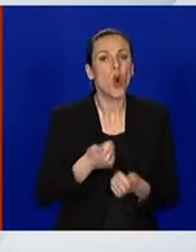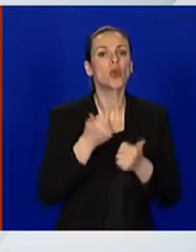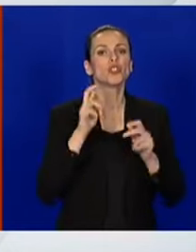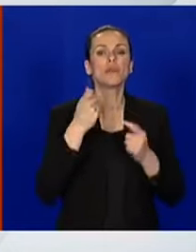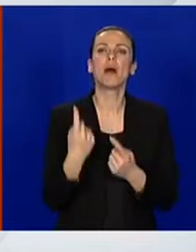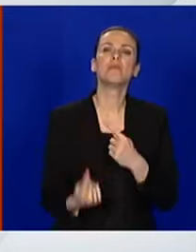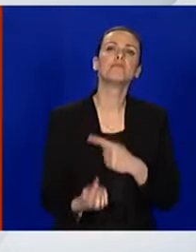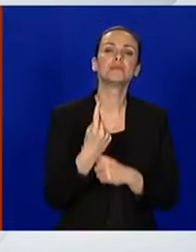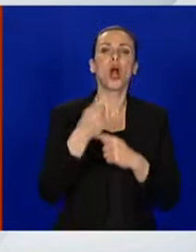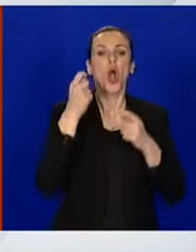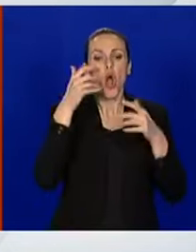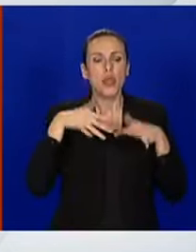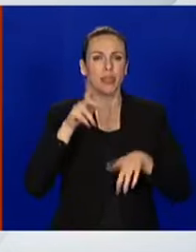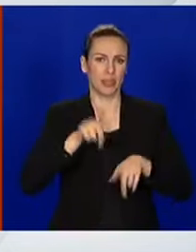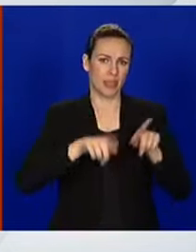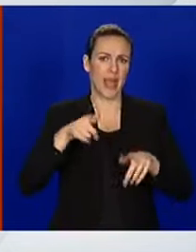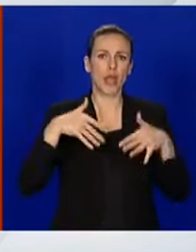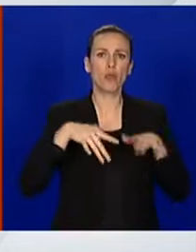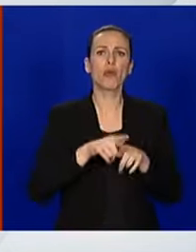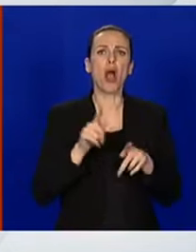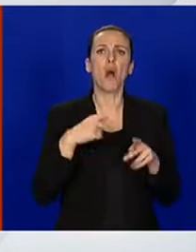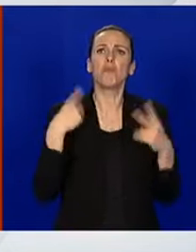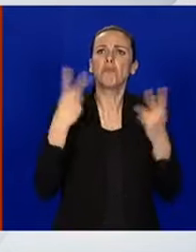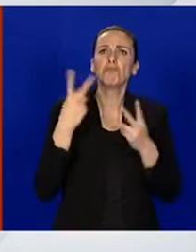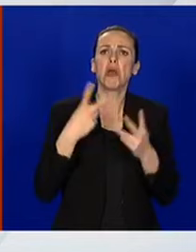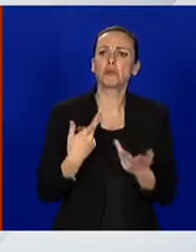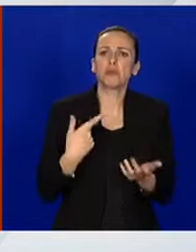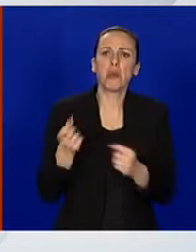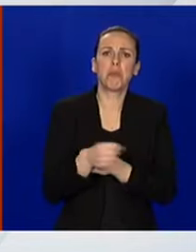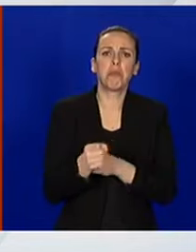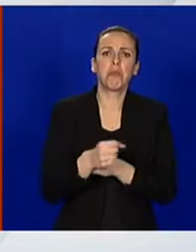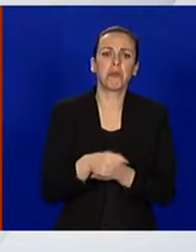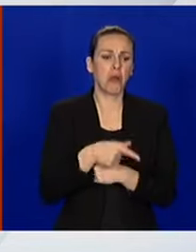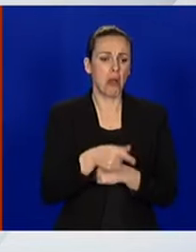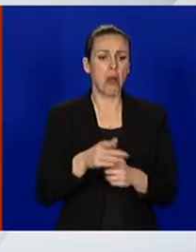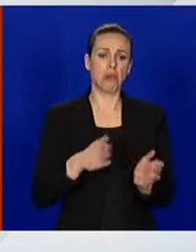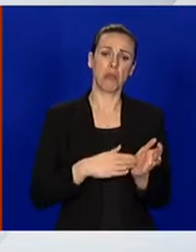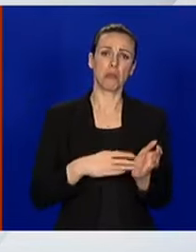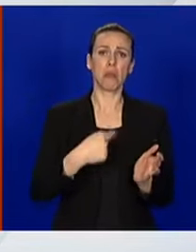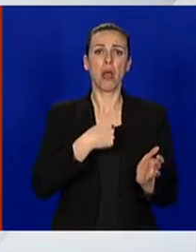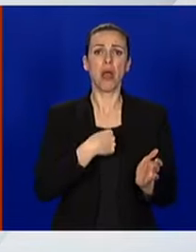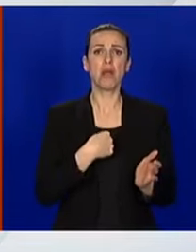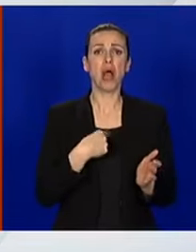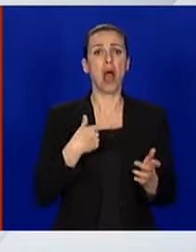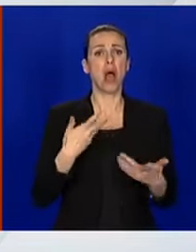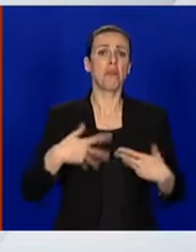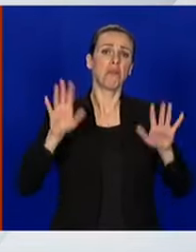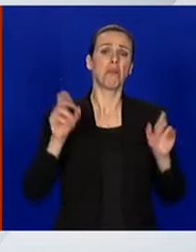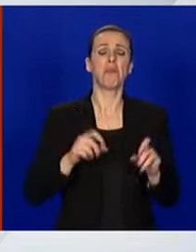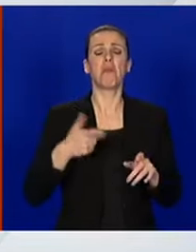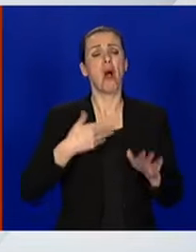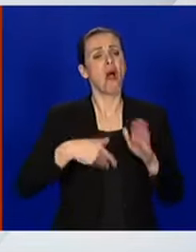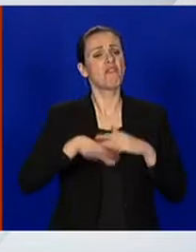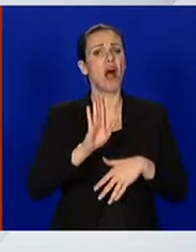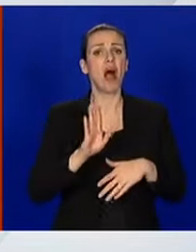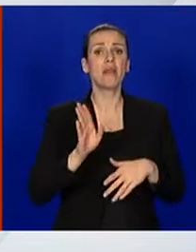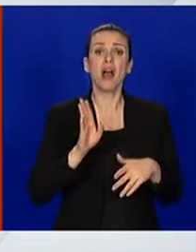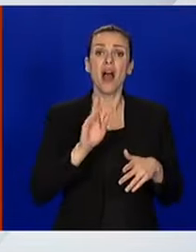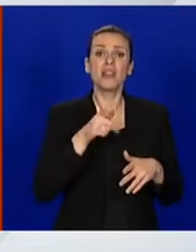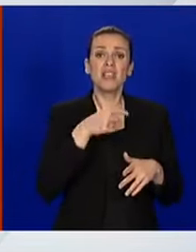koji ne razumiju da time što krše mjere ne pokazuju svoju